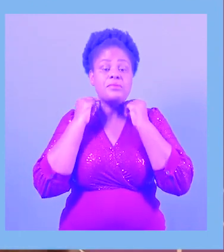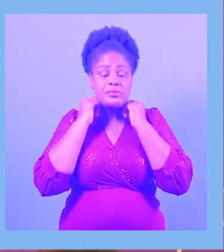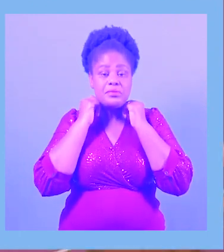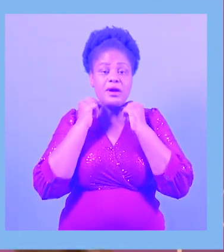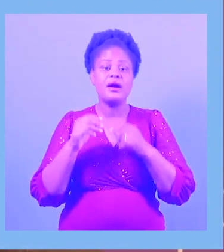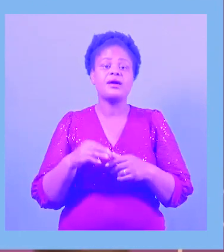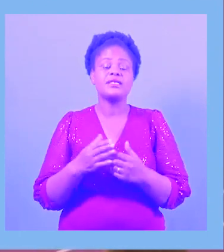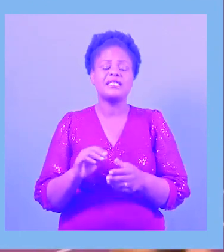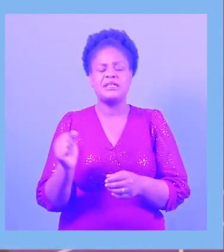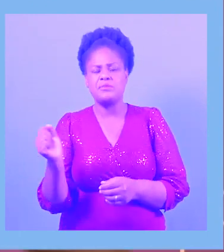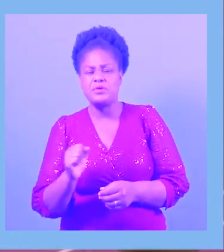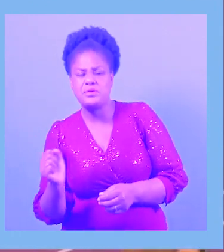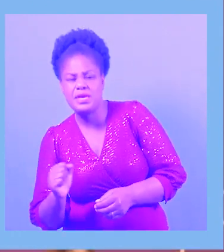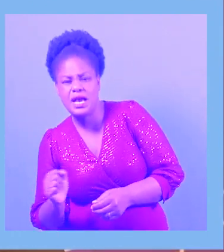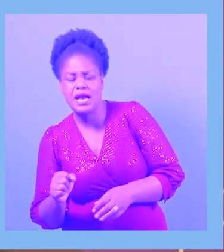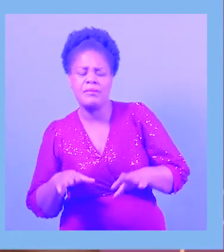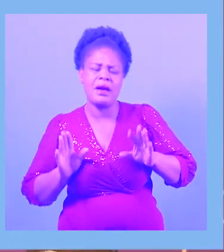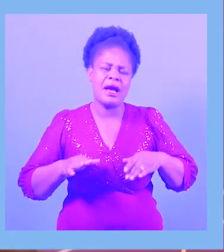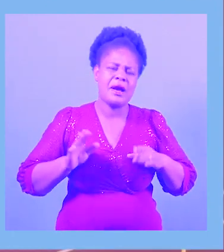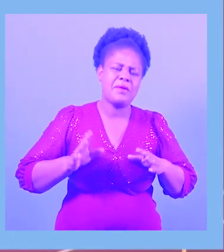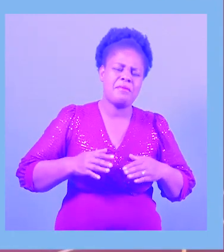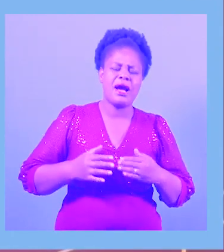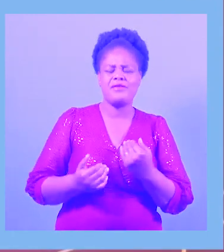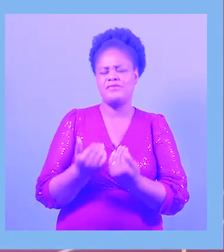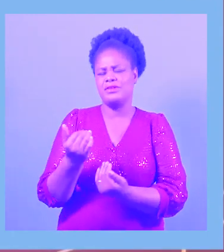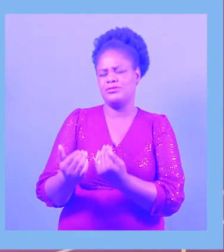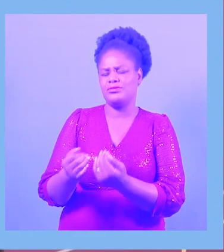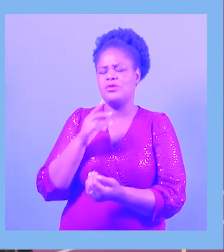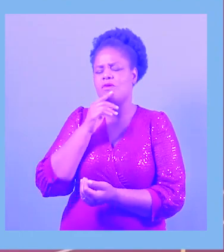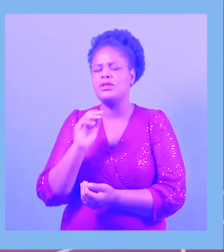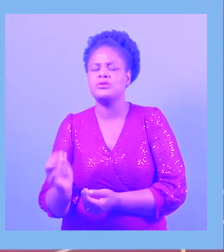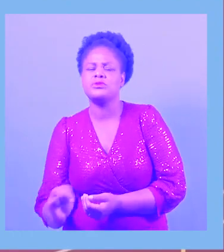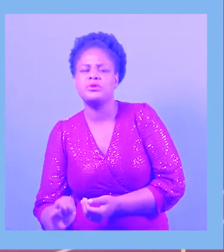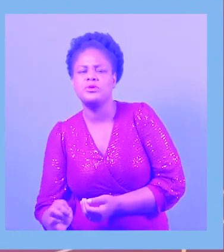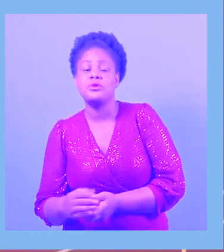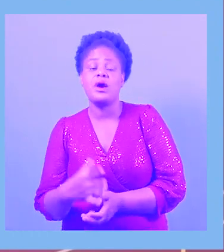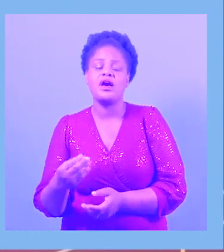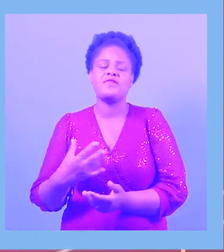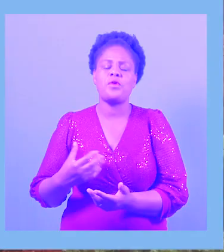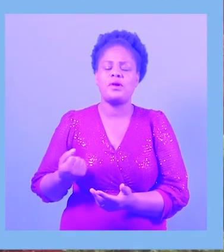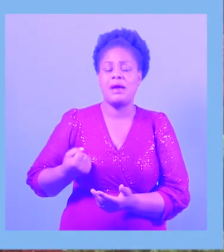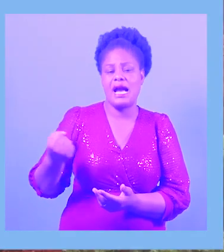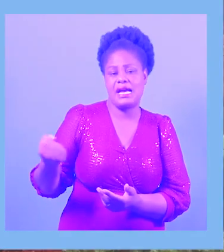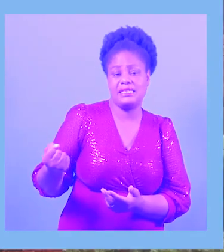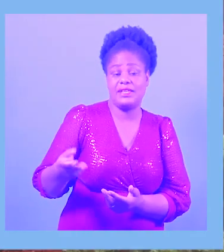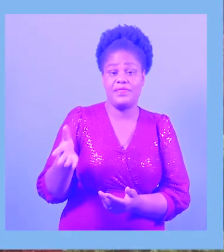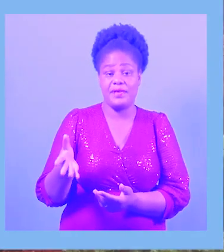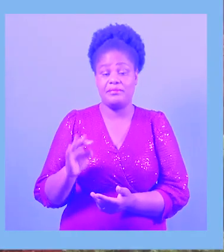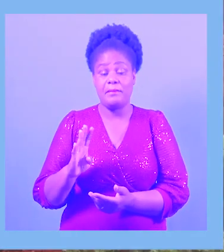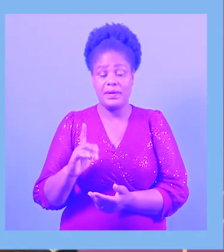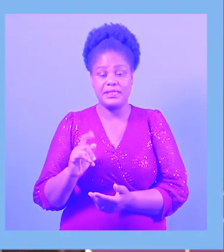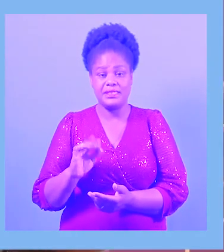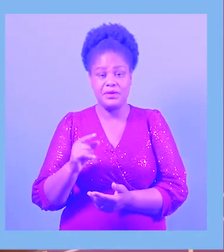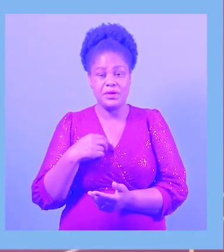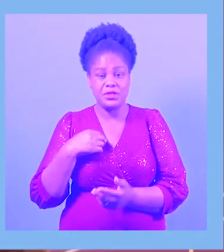Ndiri mbuya zvandogara taura, ndiri mai, ndine vazukuru, ndine vana vehajanzi. Asi chinhu chandinongotarisa